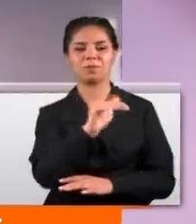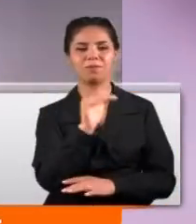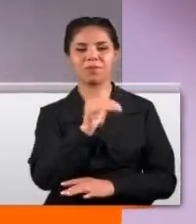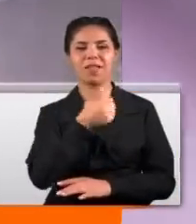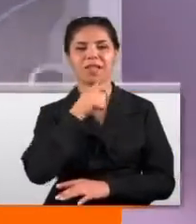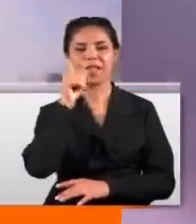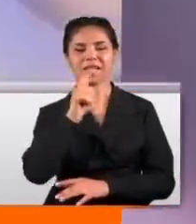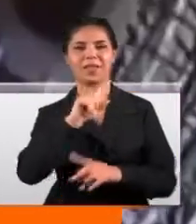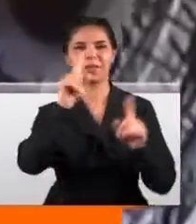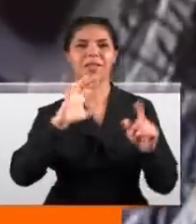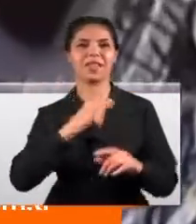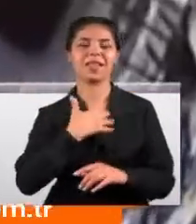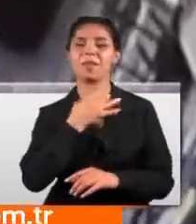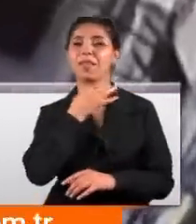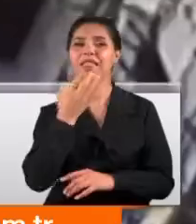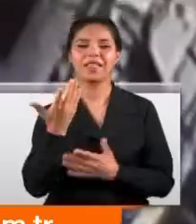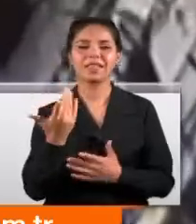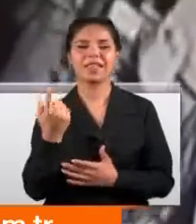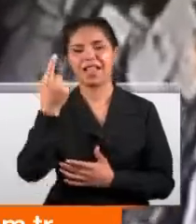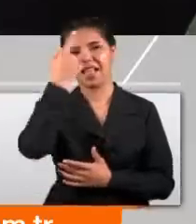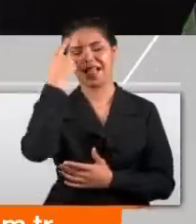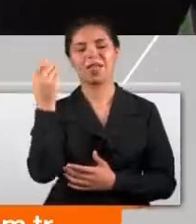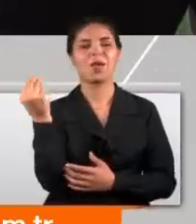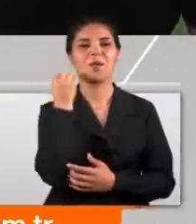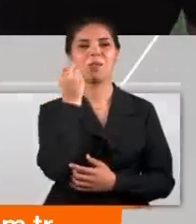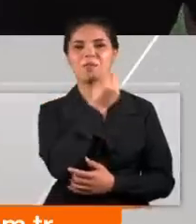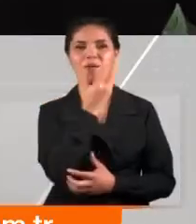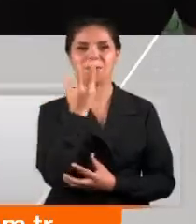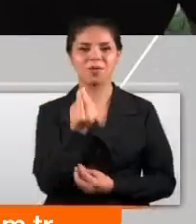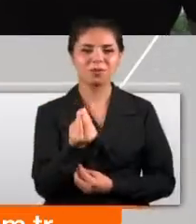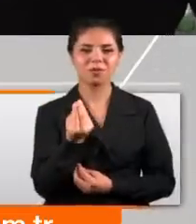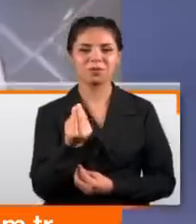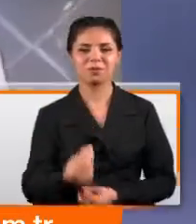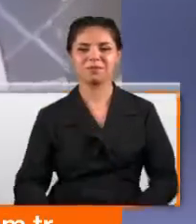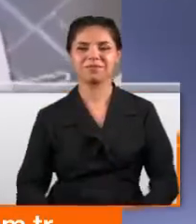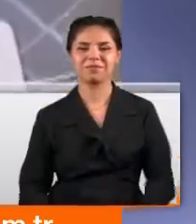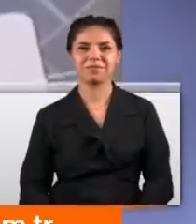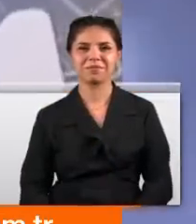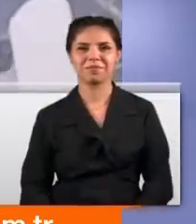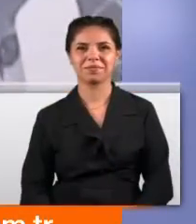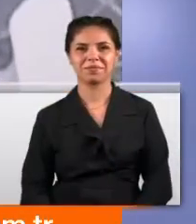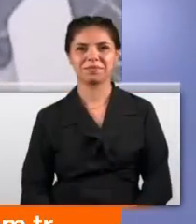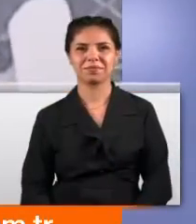turist esnafa teşekkürünü ise alnından öperek yaptı. Alnından öpmesi beni de şaşırttı.